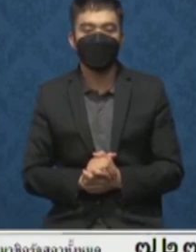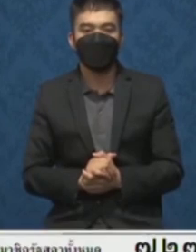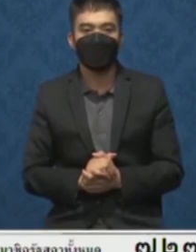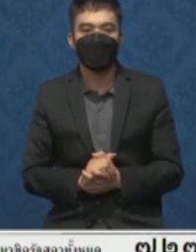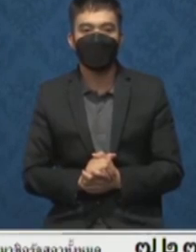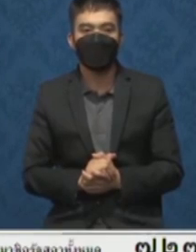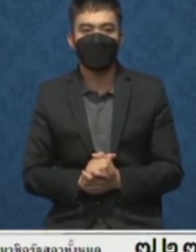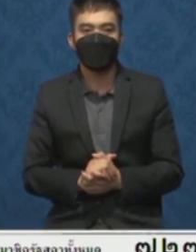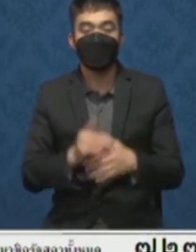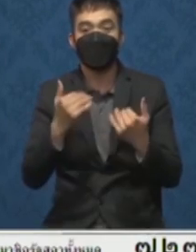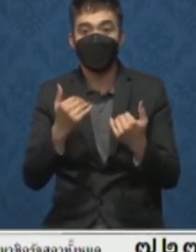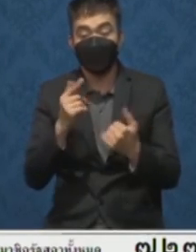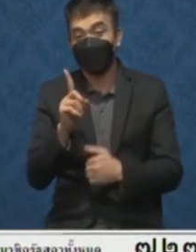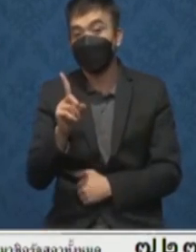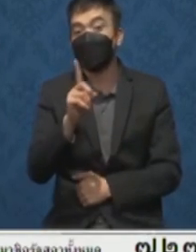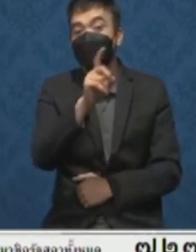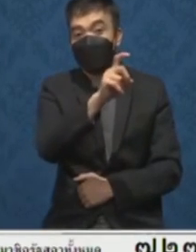เชื่อมโยงไปยงคำถามพวก